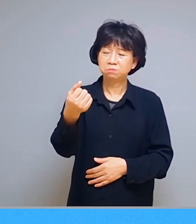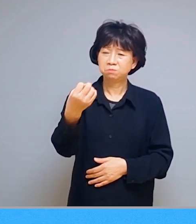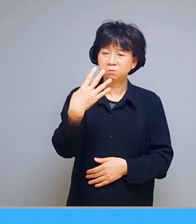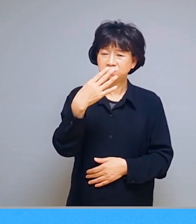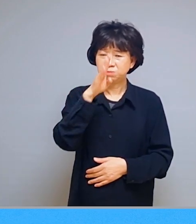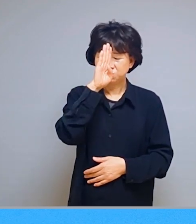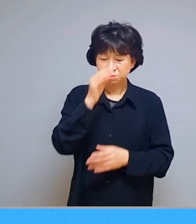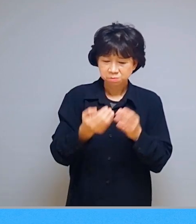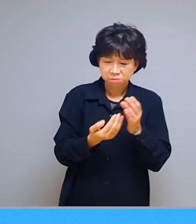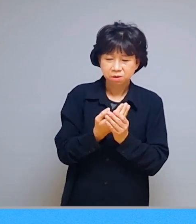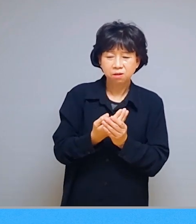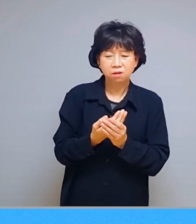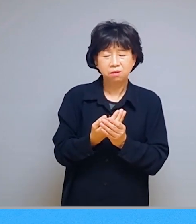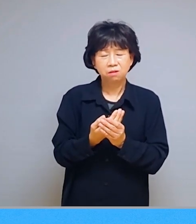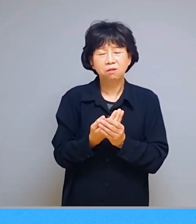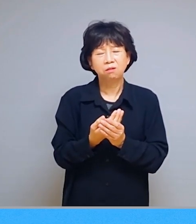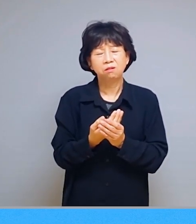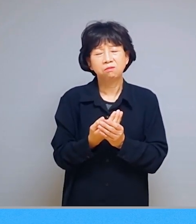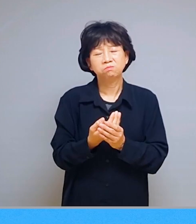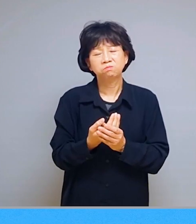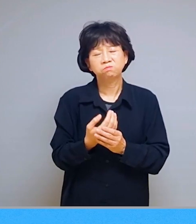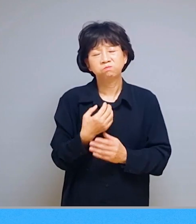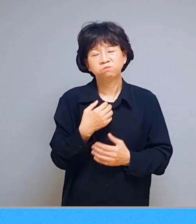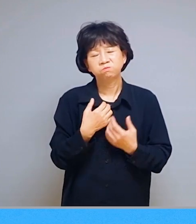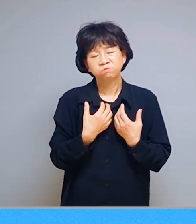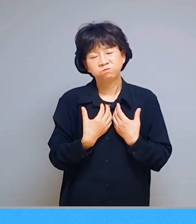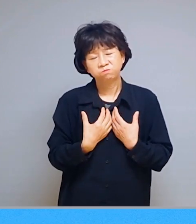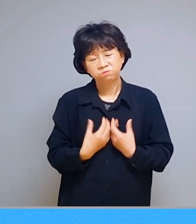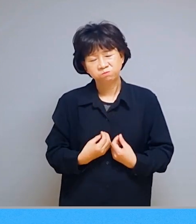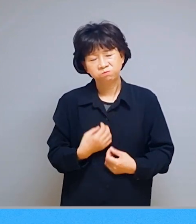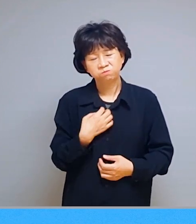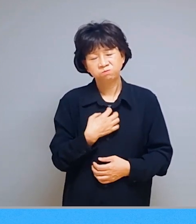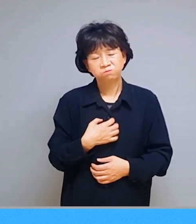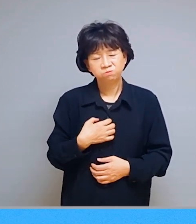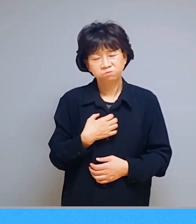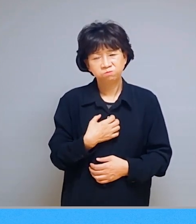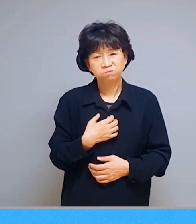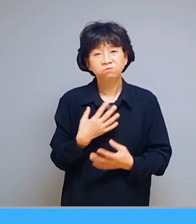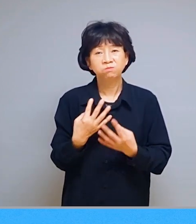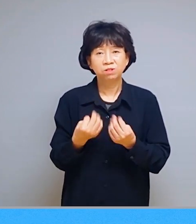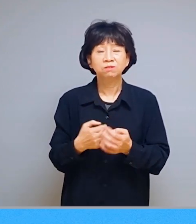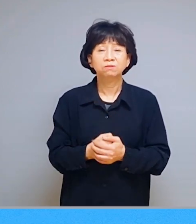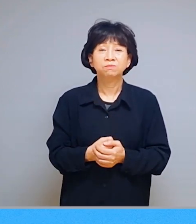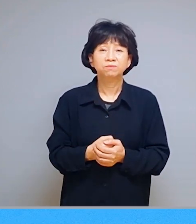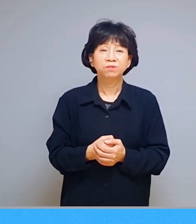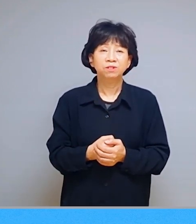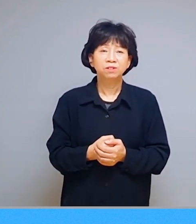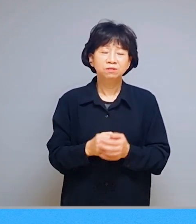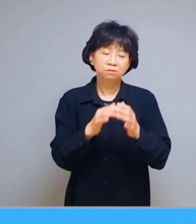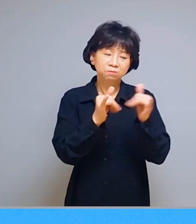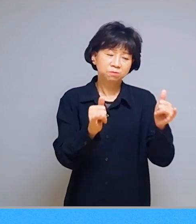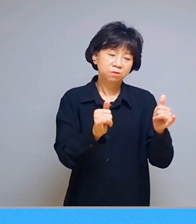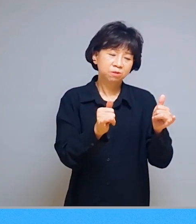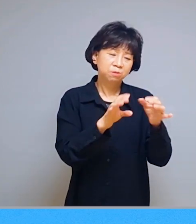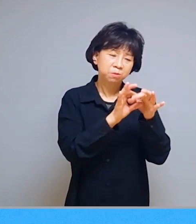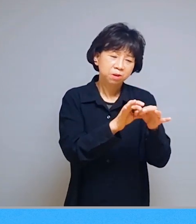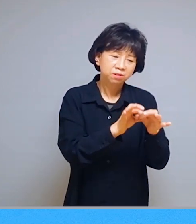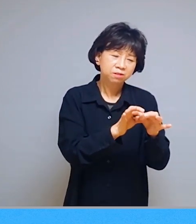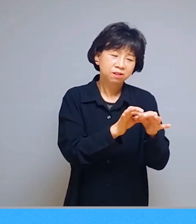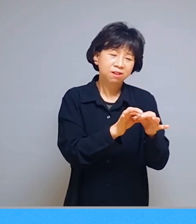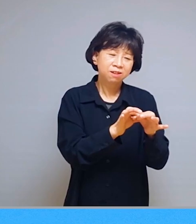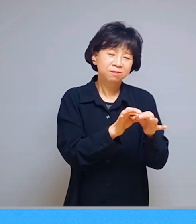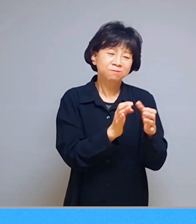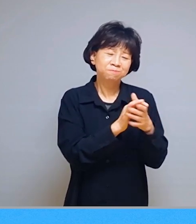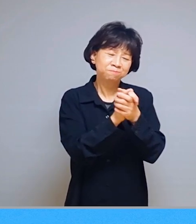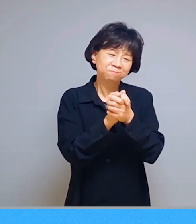크십니까? 오랫동안 함께 잘 지내왔는데 그 관계가 좀 틀어졌을 때 여러분 이 상한 마음은